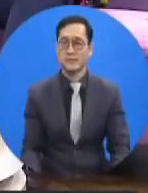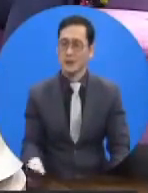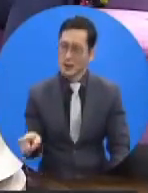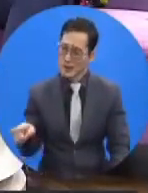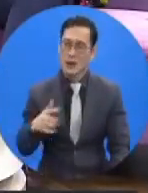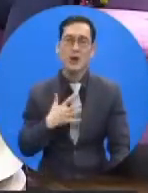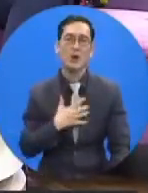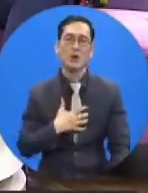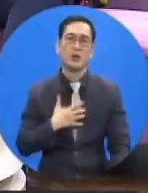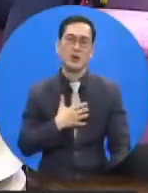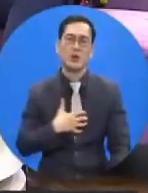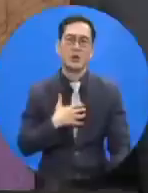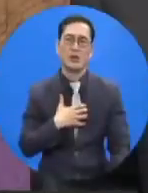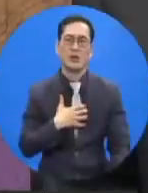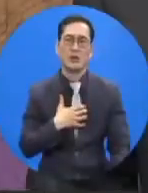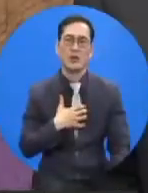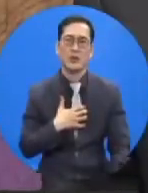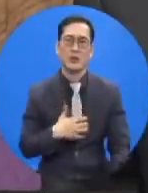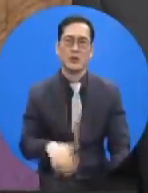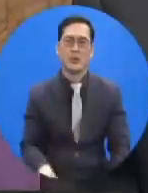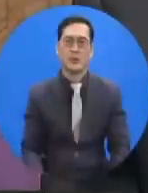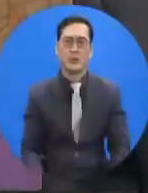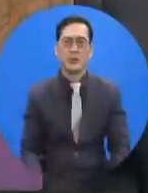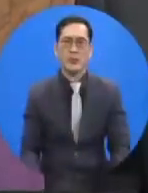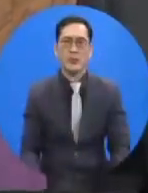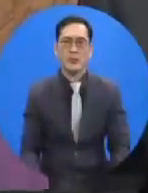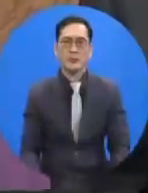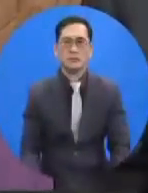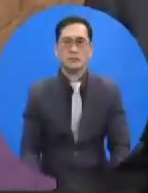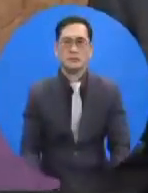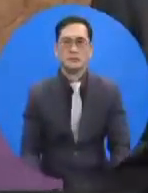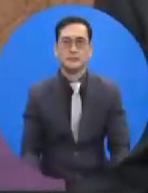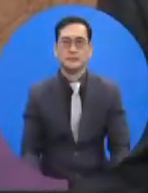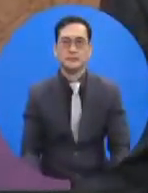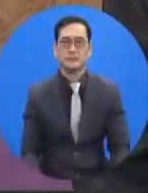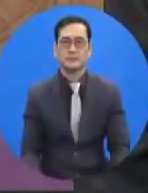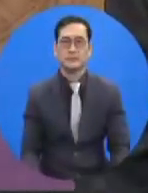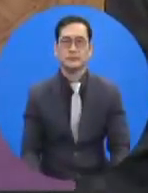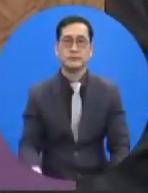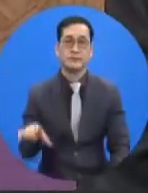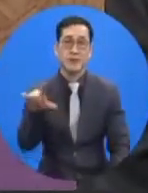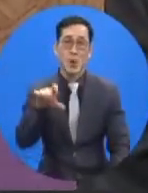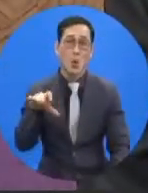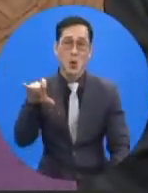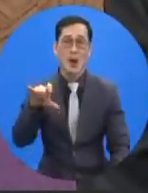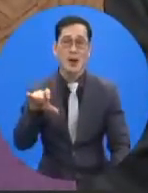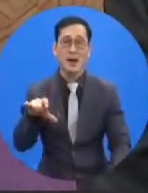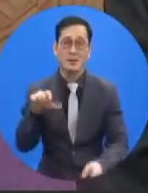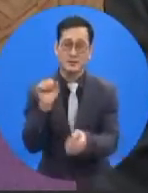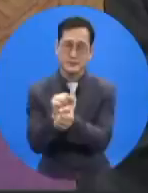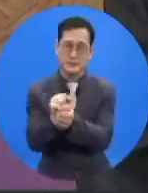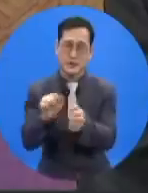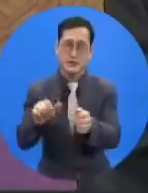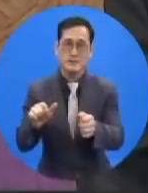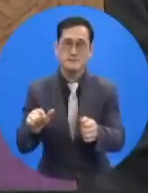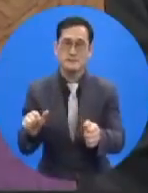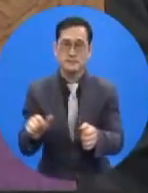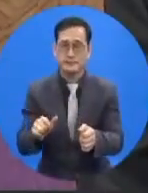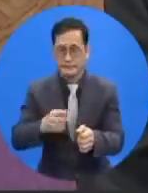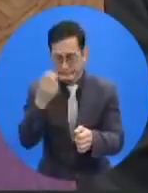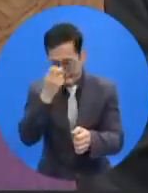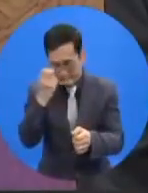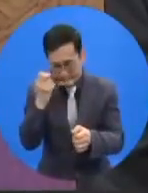문제입니다. 너무 뒤늦게 좀 발견이 된 것 같은데요. 지금 이제 코로나 19가 잡혀간다고 하지만은 여전히